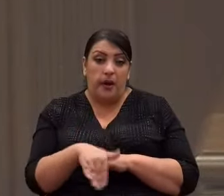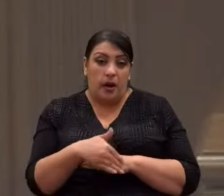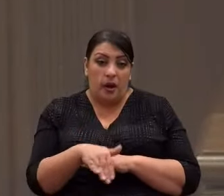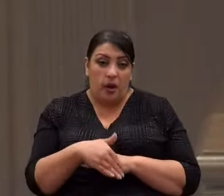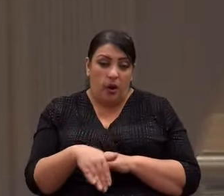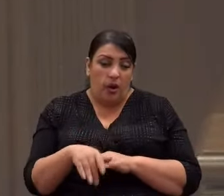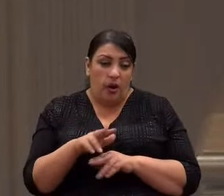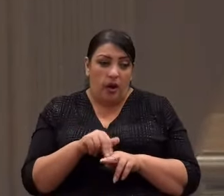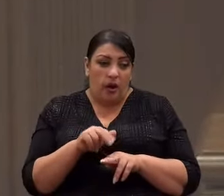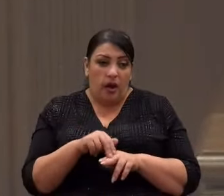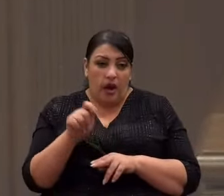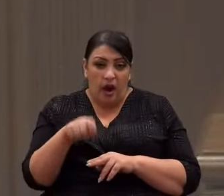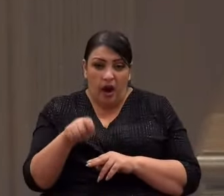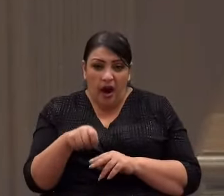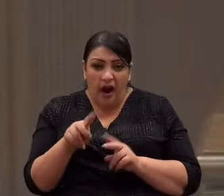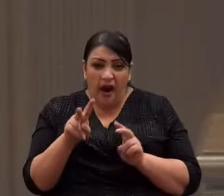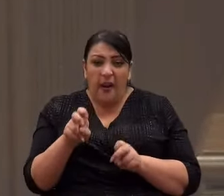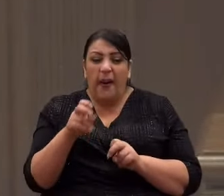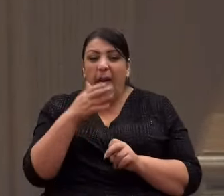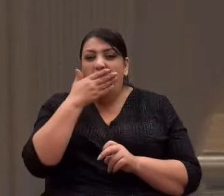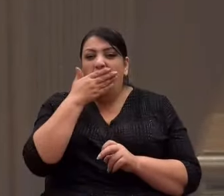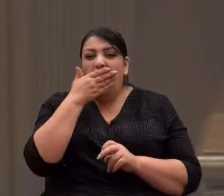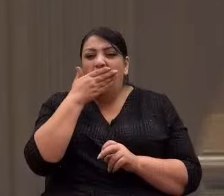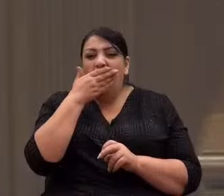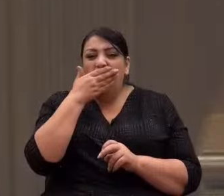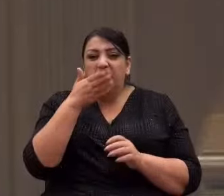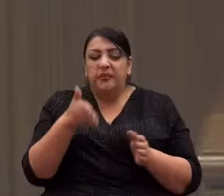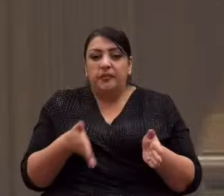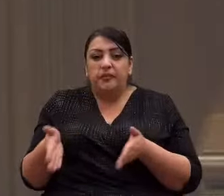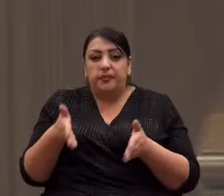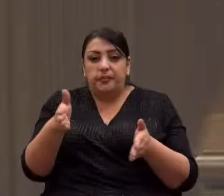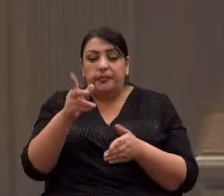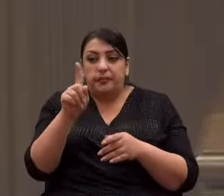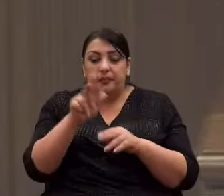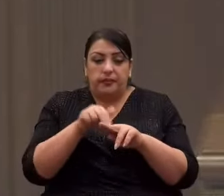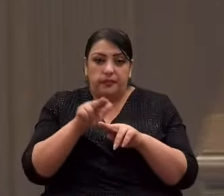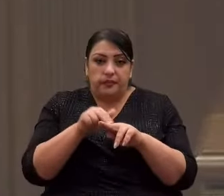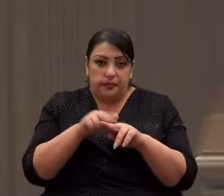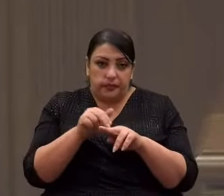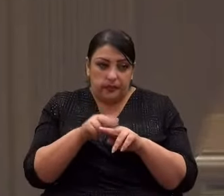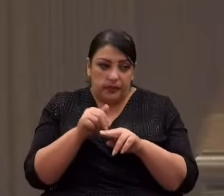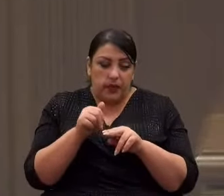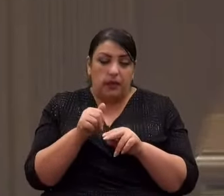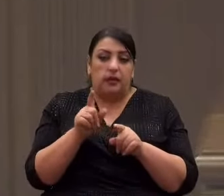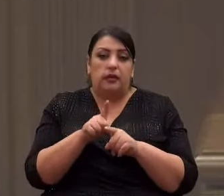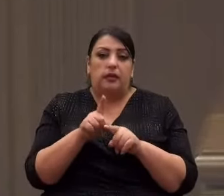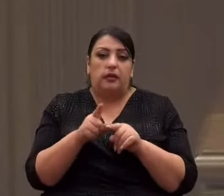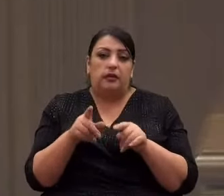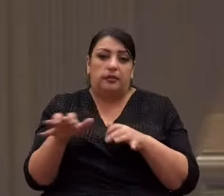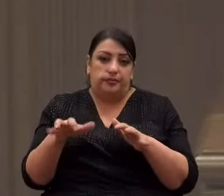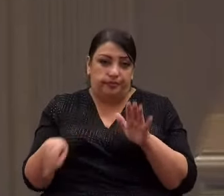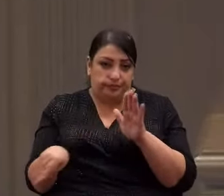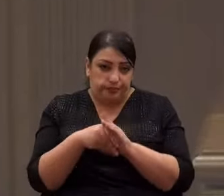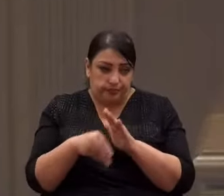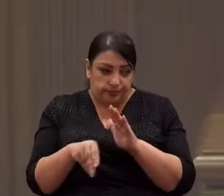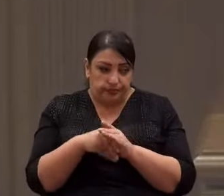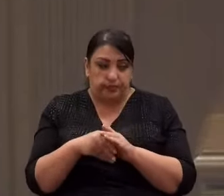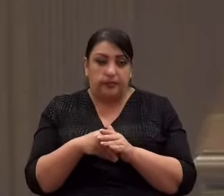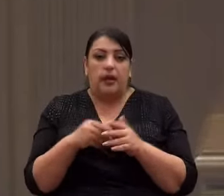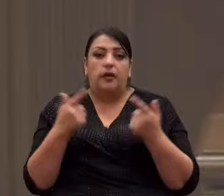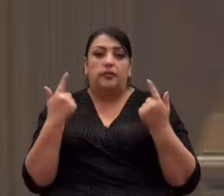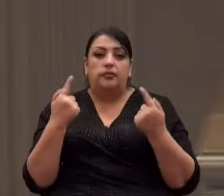մինչ բարեկային ծառայության ներդրումը ճանապարհային ոստիկանության կողմից, կաշառքի դեպքեր էին պաշտոնական